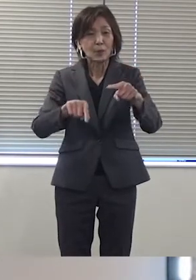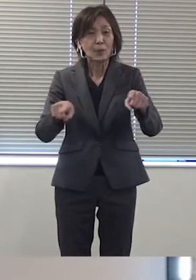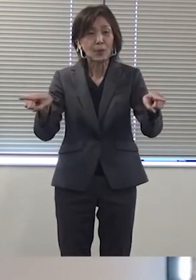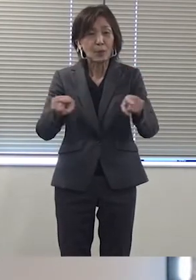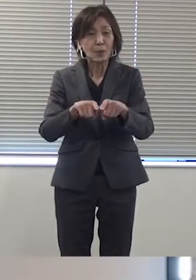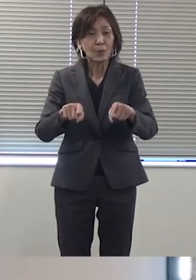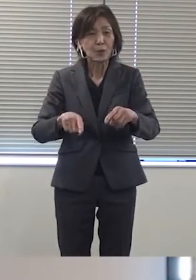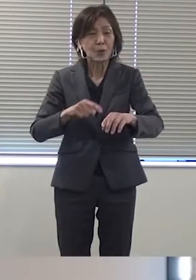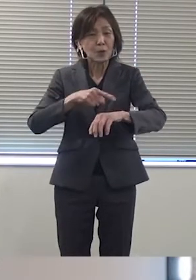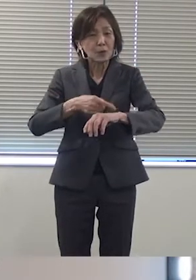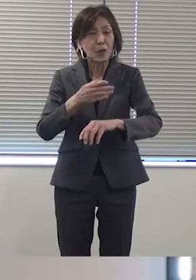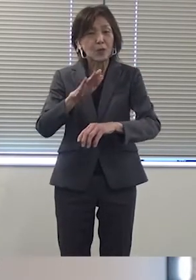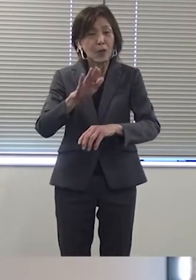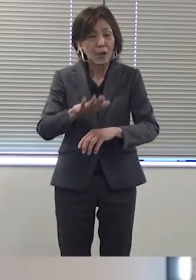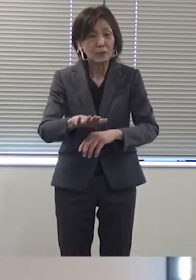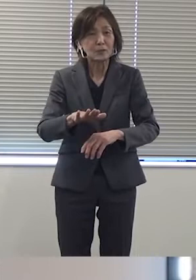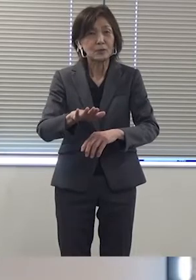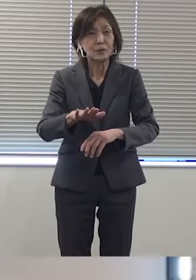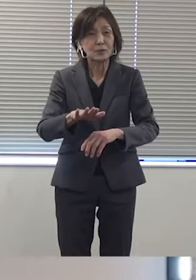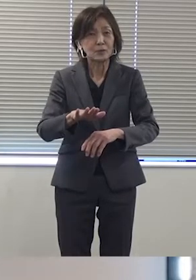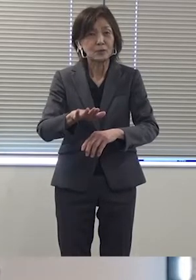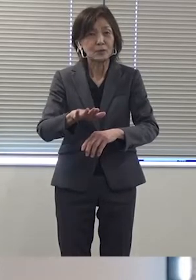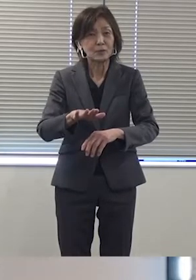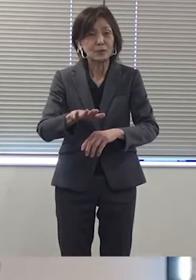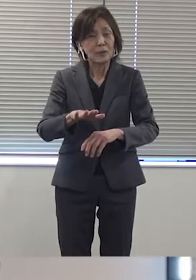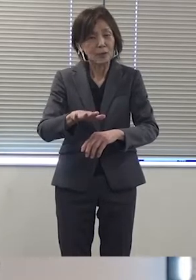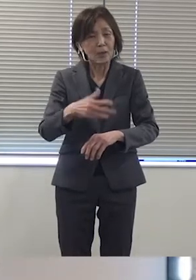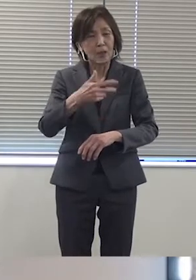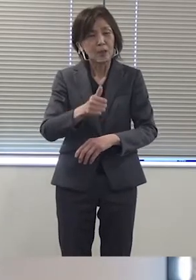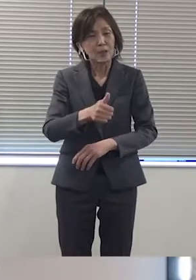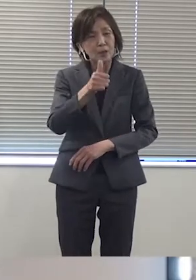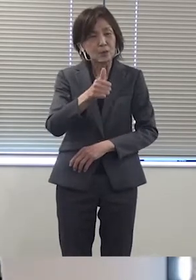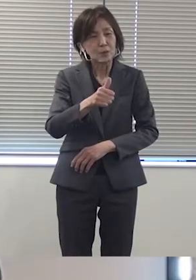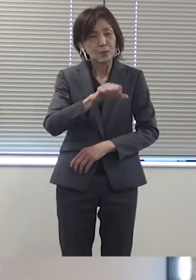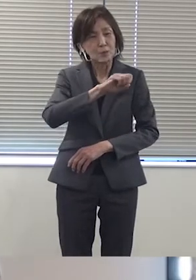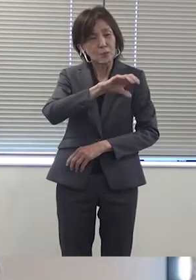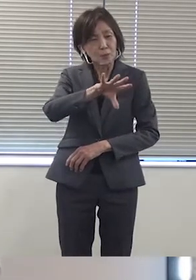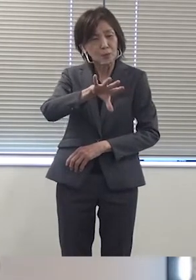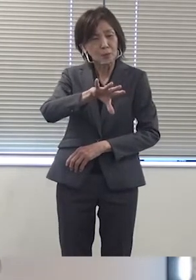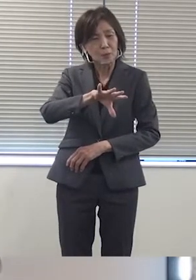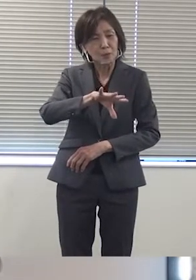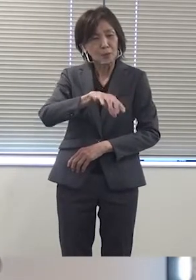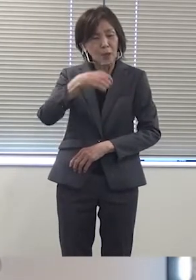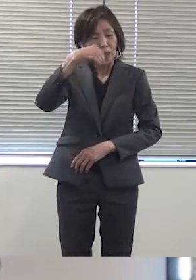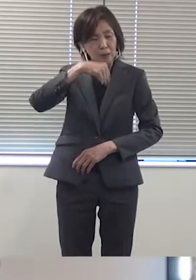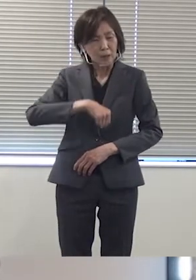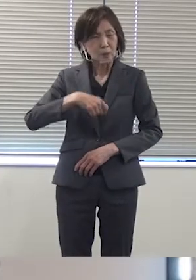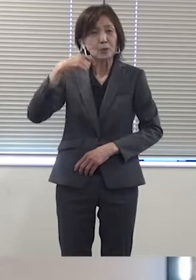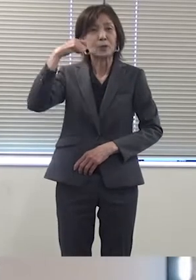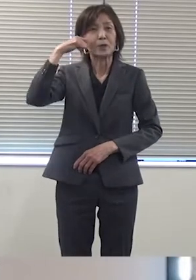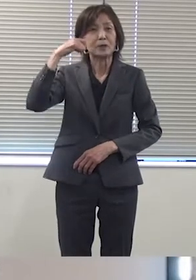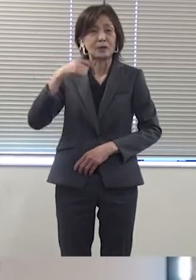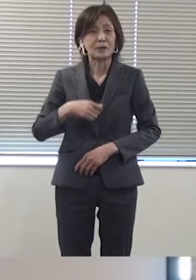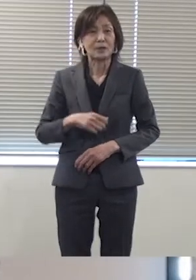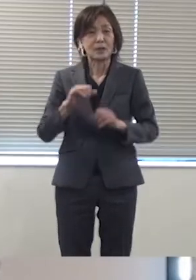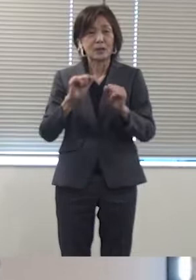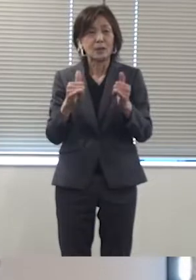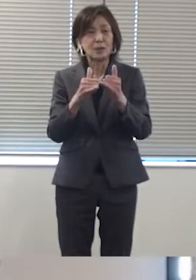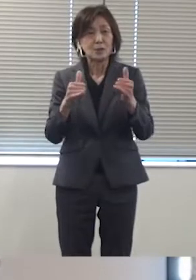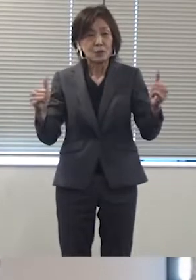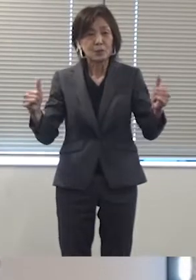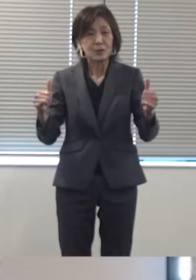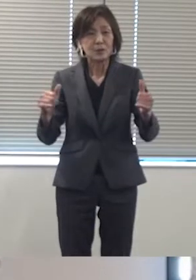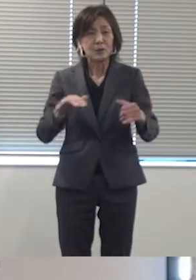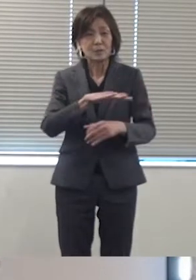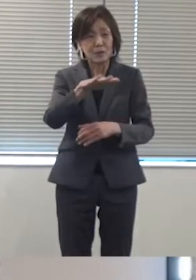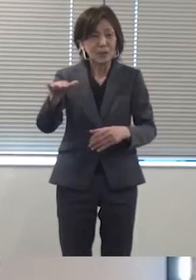けれども、それを取り置いて、あの住民の方も言ったら青線があるじゃないかとか、青線は公共施設じゃないかと、それを埋めて